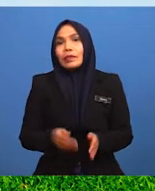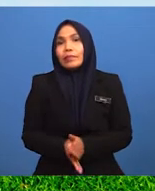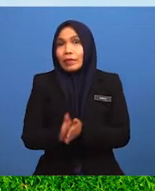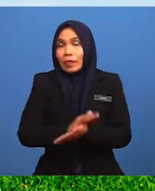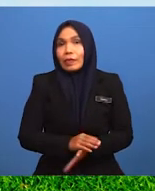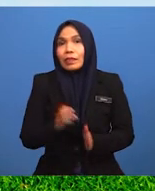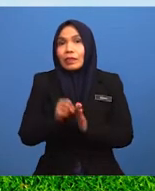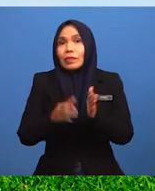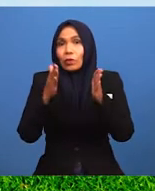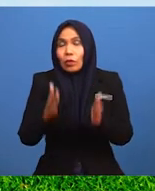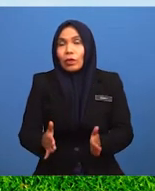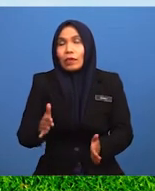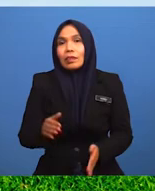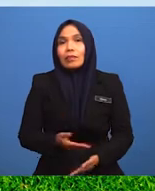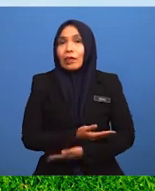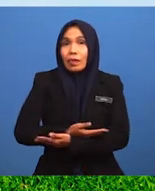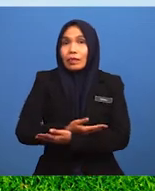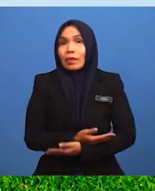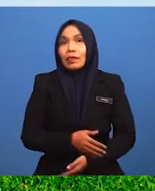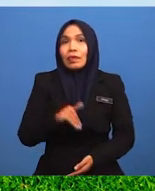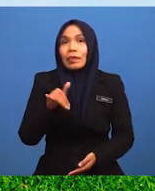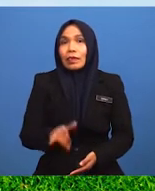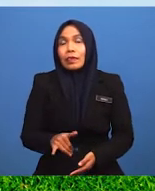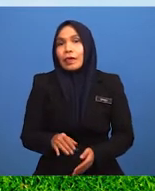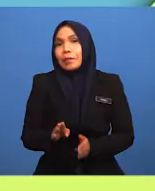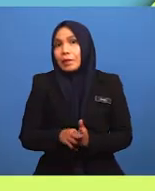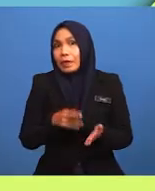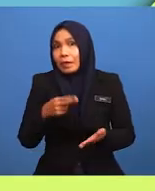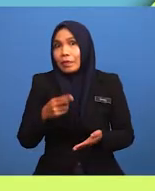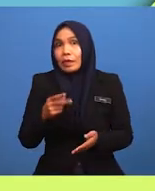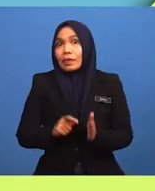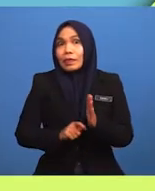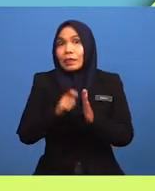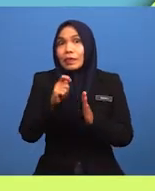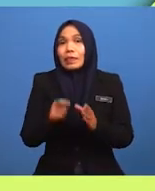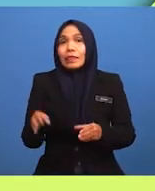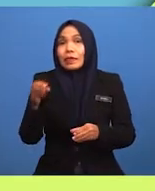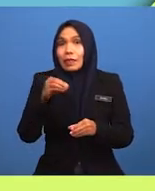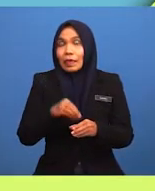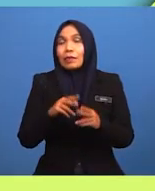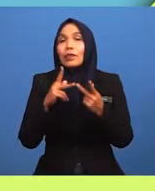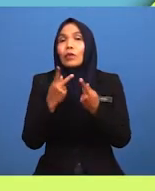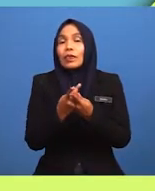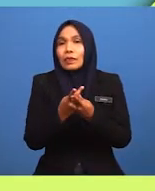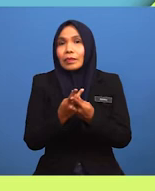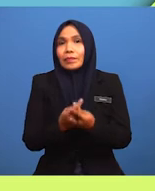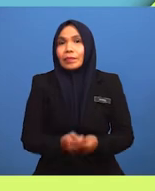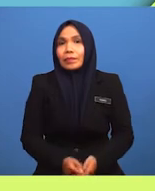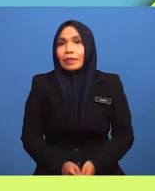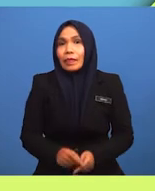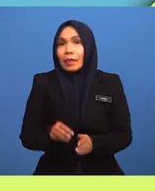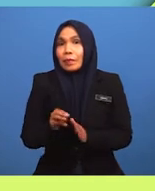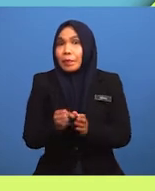menjadi seorang anak yang berhemat tinggi dalam keluarga. Hemat